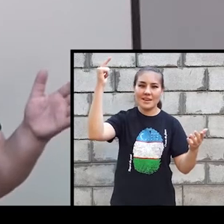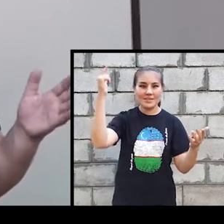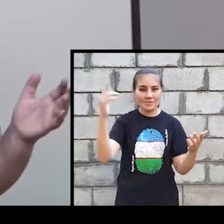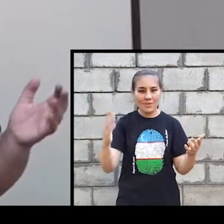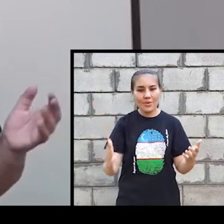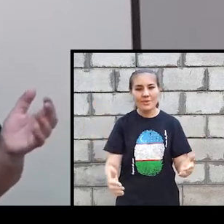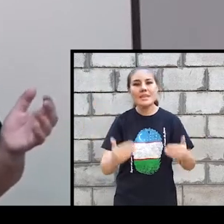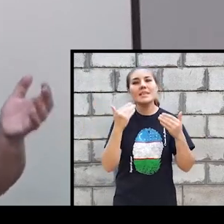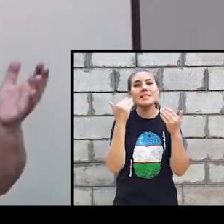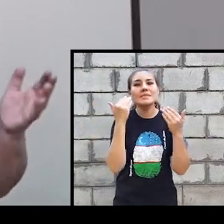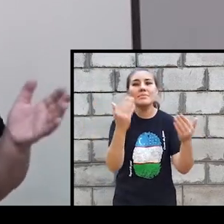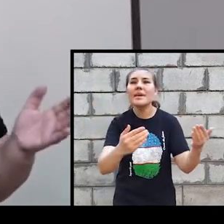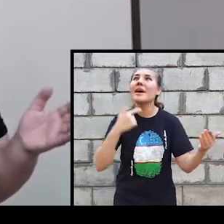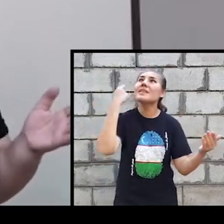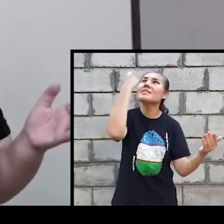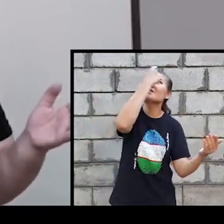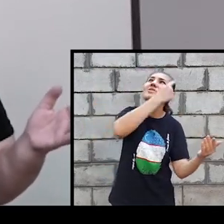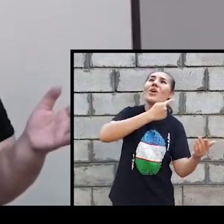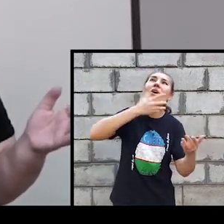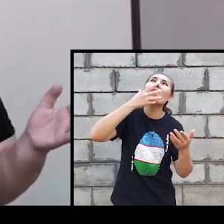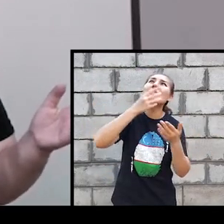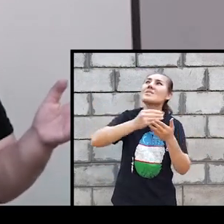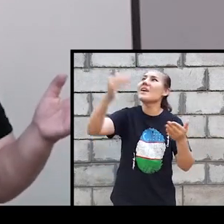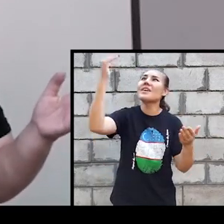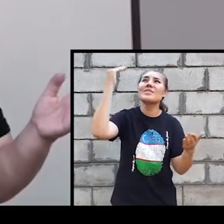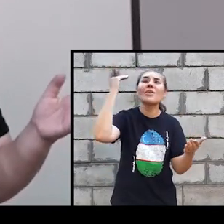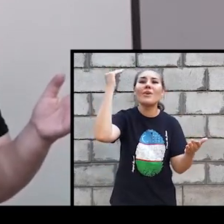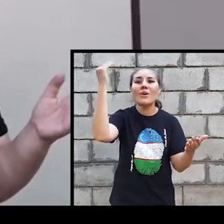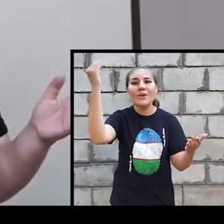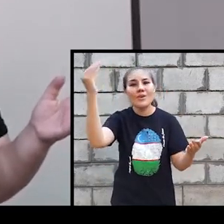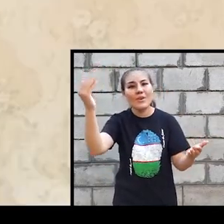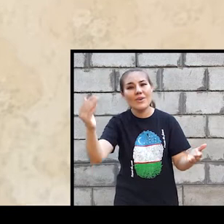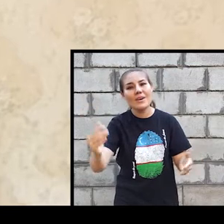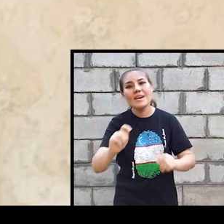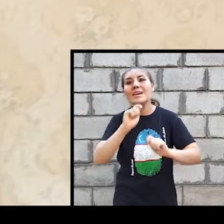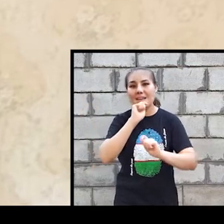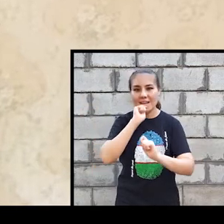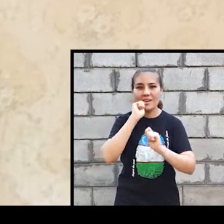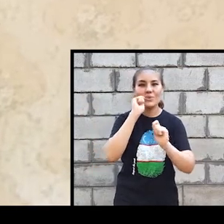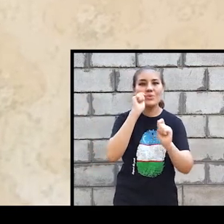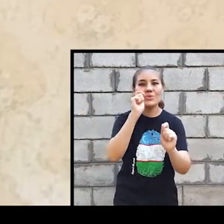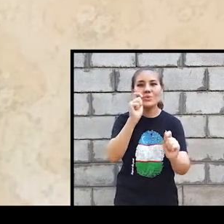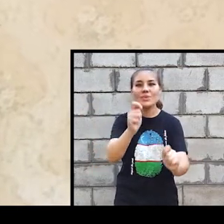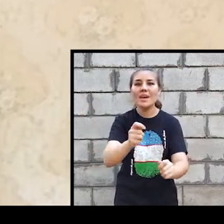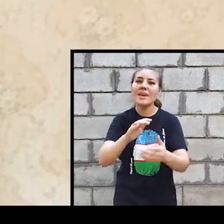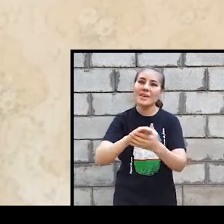Обратит Господь к тебе лицо свое и